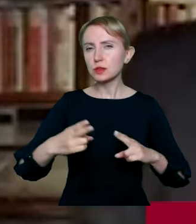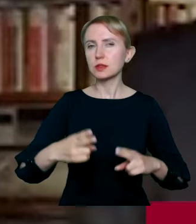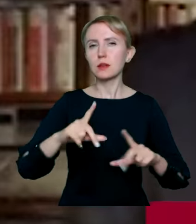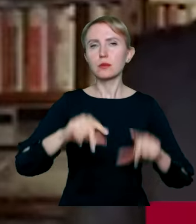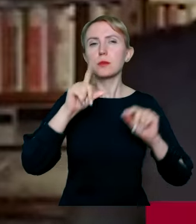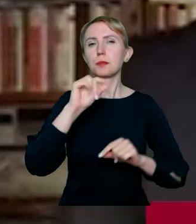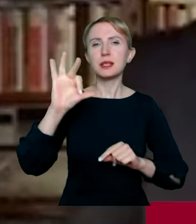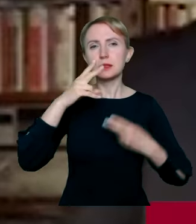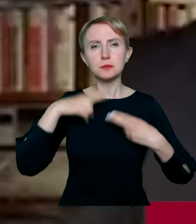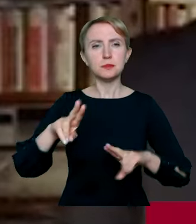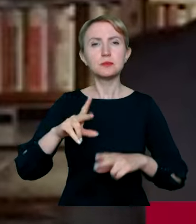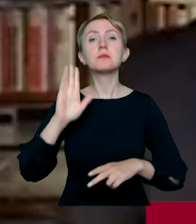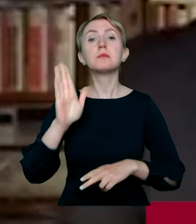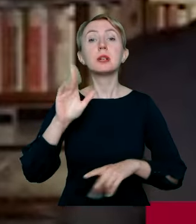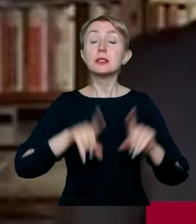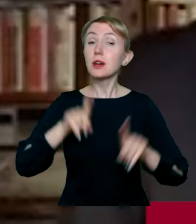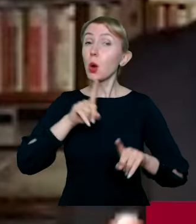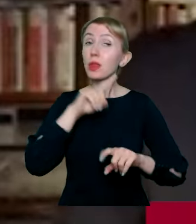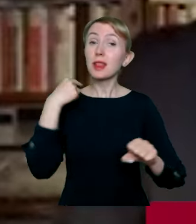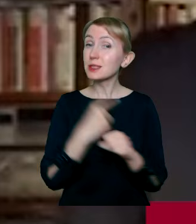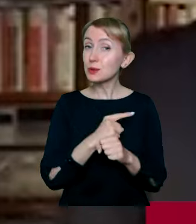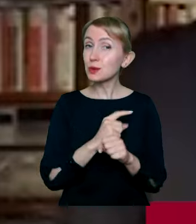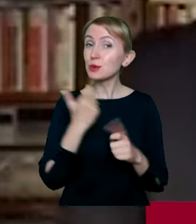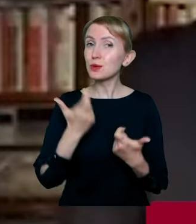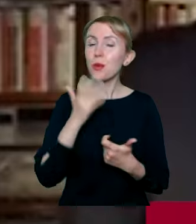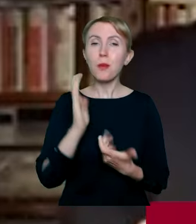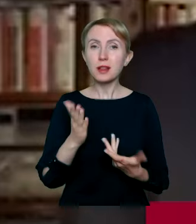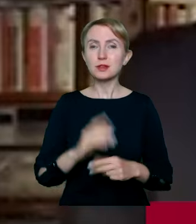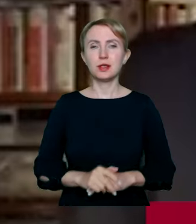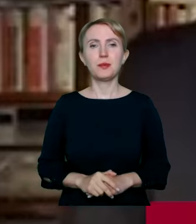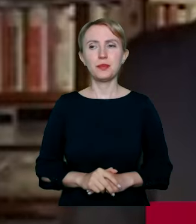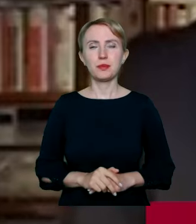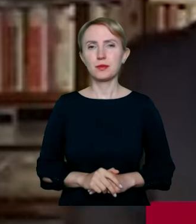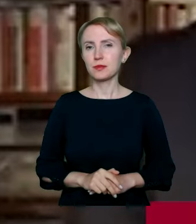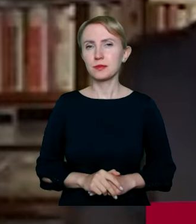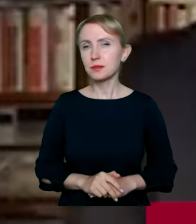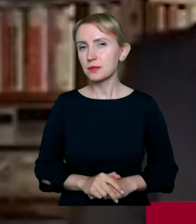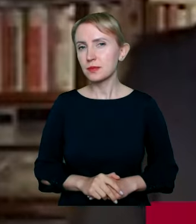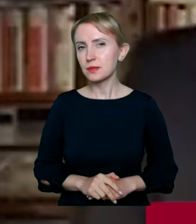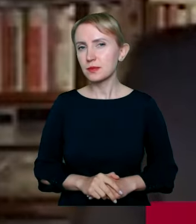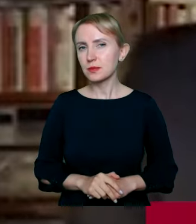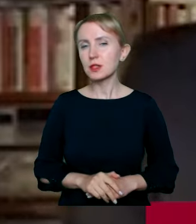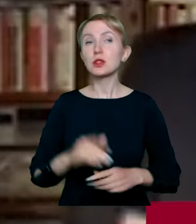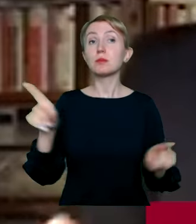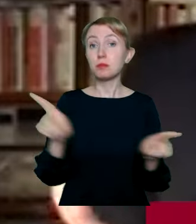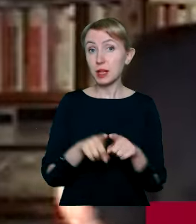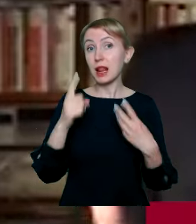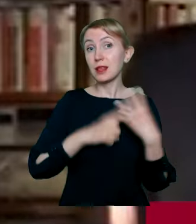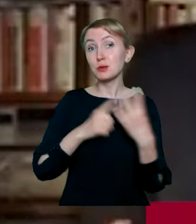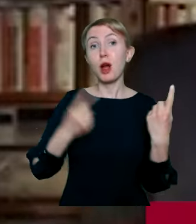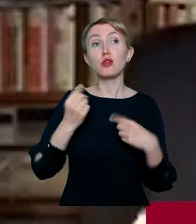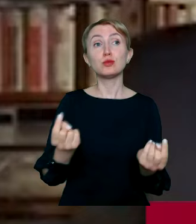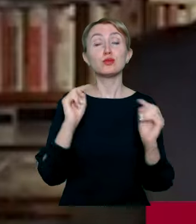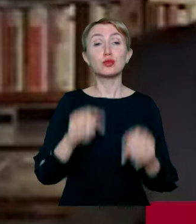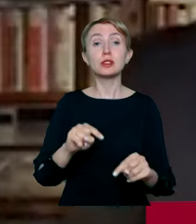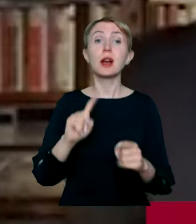i Sprawiedliwości będzie zależeć, co się wydarzy. Oczywiście przy założeniu, że samą frekwencję, albo ta